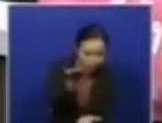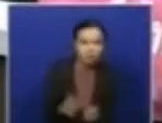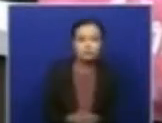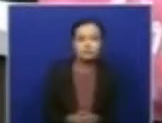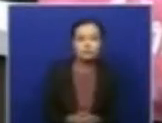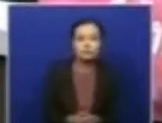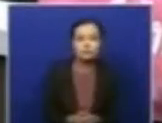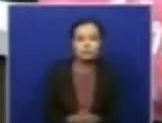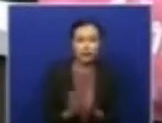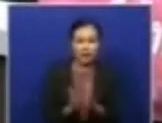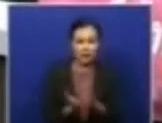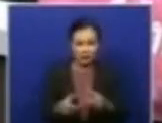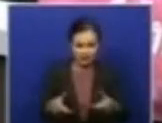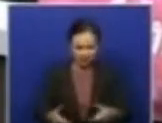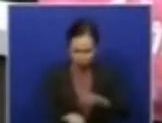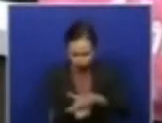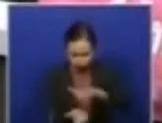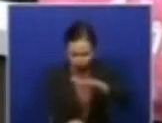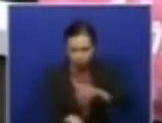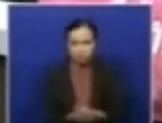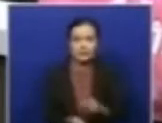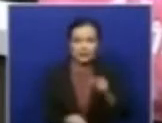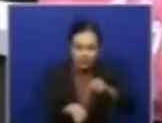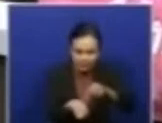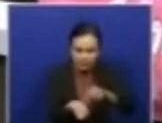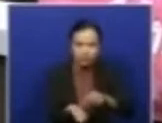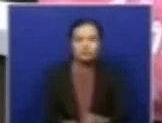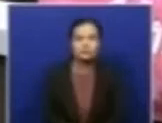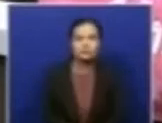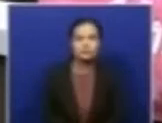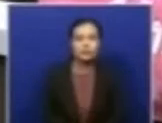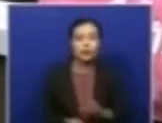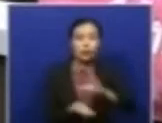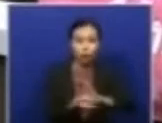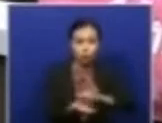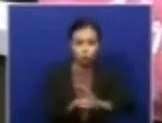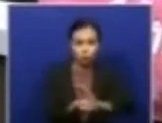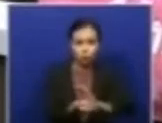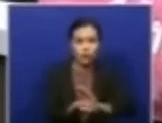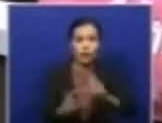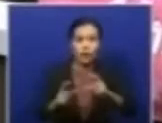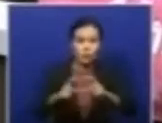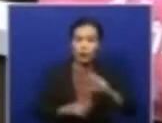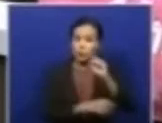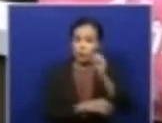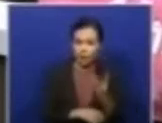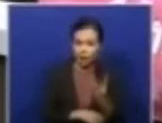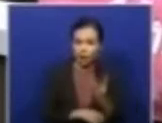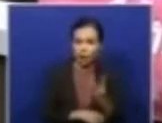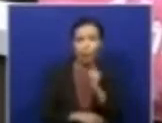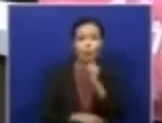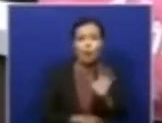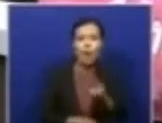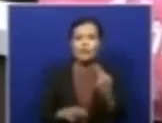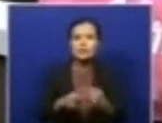สุดยอดเลยแต่ทำมาแต่มีนี่แหละมีกองทุนประชารัฐสวัสดิการผมไม่ได้ไปติงหรอกมันจะชื่อเหมือน